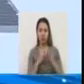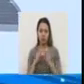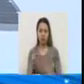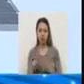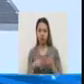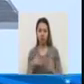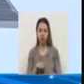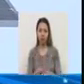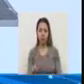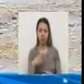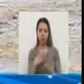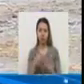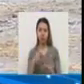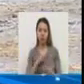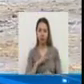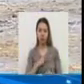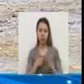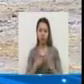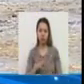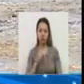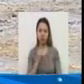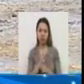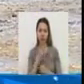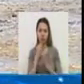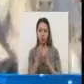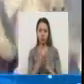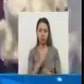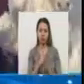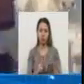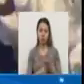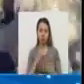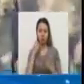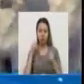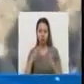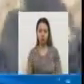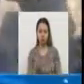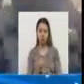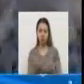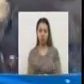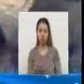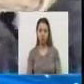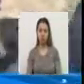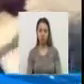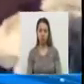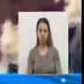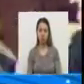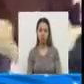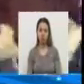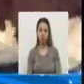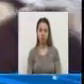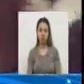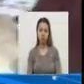жергілікті атқарушы органдармен бірлескен жұмыс жоспарын жасаған. Бұл өз кезегінде өзекті мәселелердің оң шешімін табуға ықпал етіп келеді. Ерболат Серікбай,